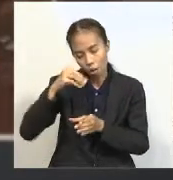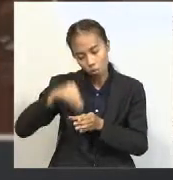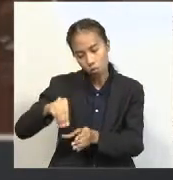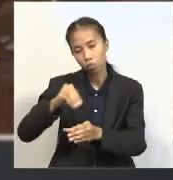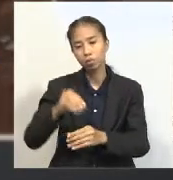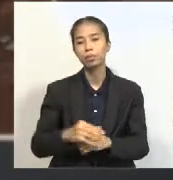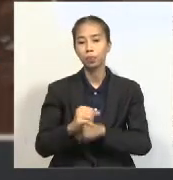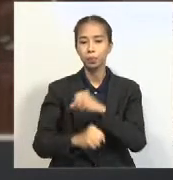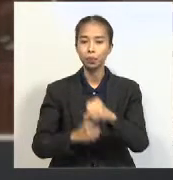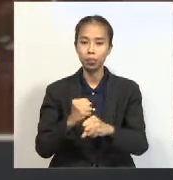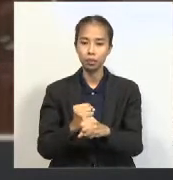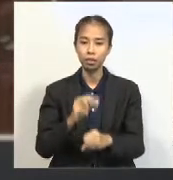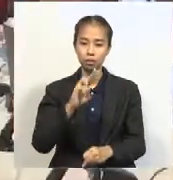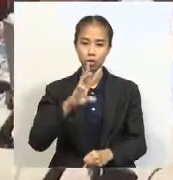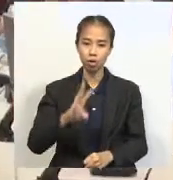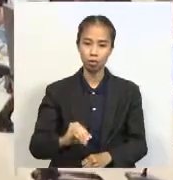วปีการผลิต